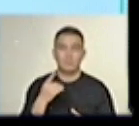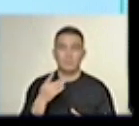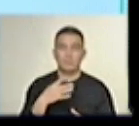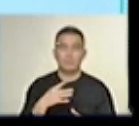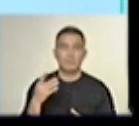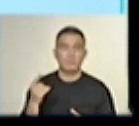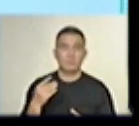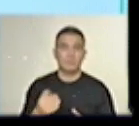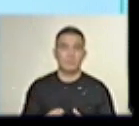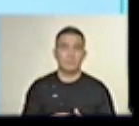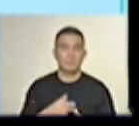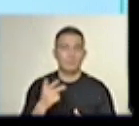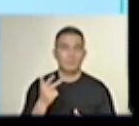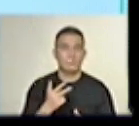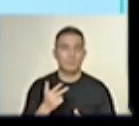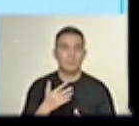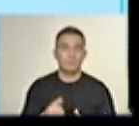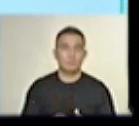emas. Uchinchisiga